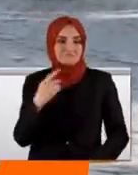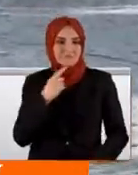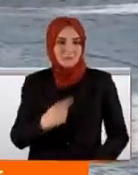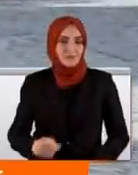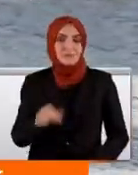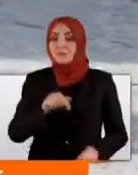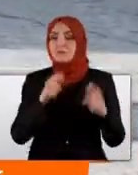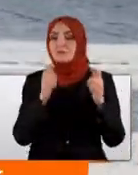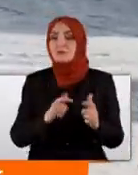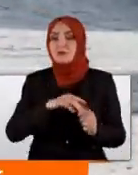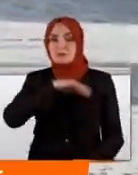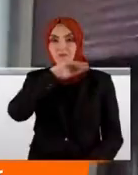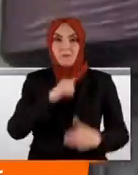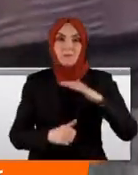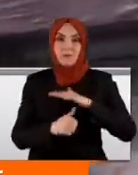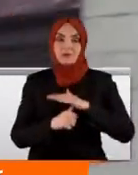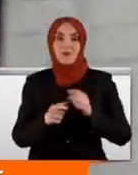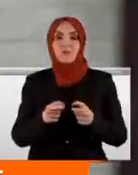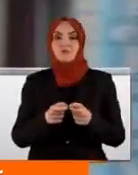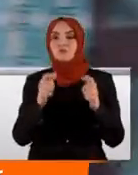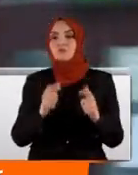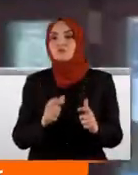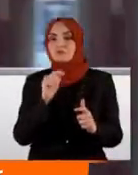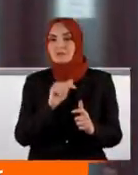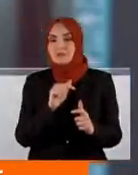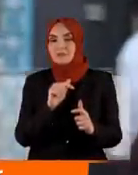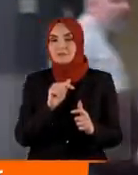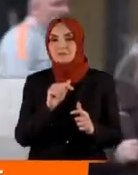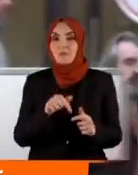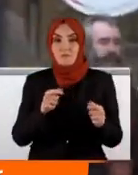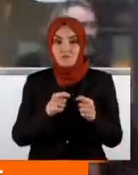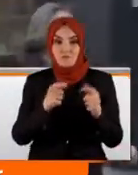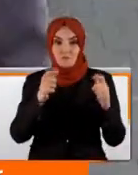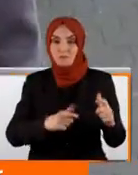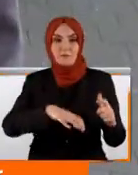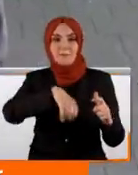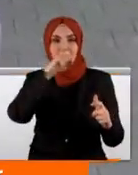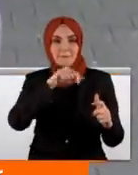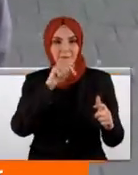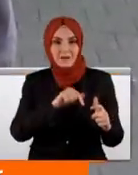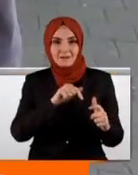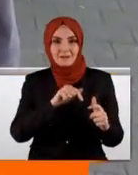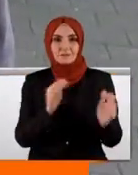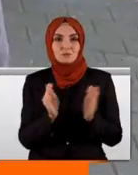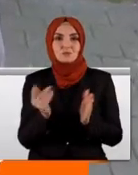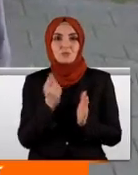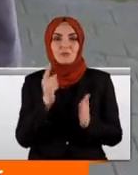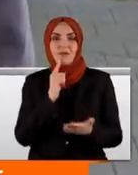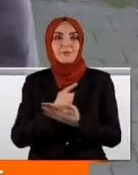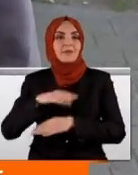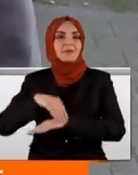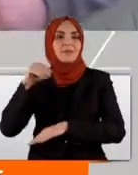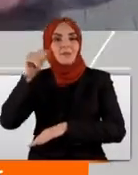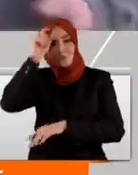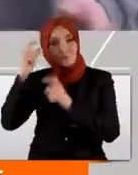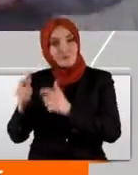Burası Avrupa'nın başkenti Brüksel. Brüksel'in merkezi ise adeta küçük bir Emirdağ. Efendim, ele geçirmişsiniz burayı. Biraz